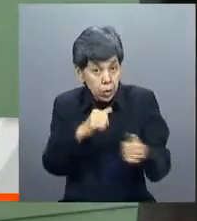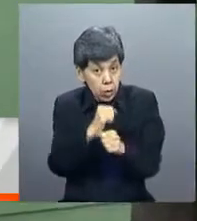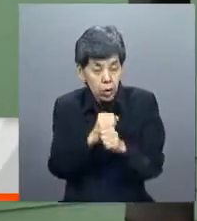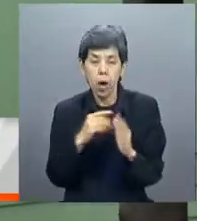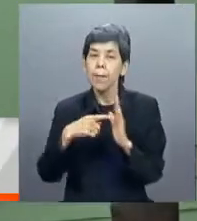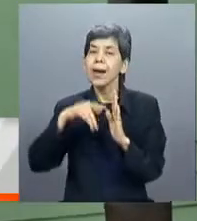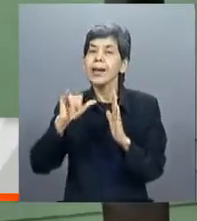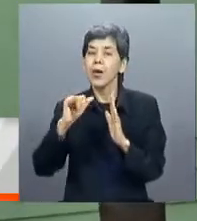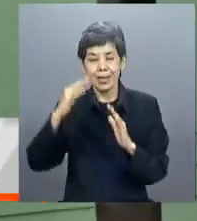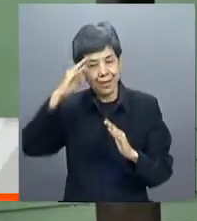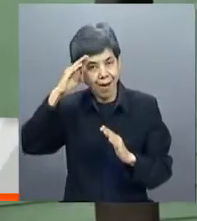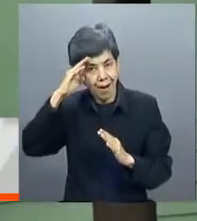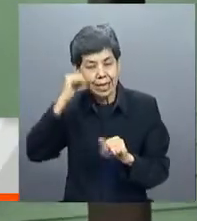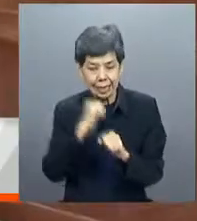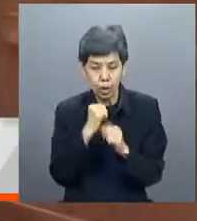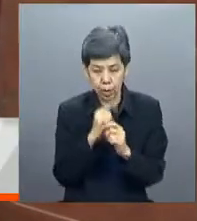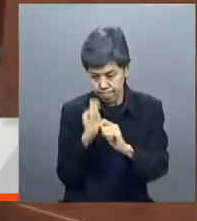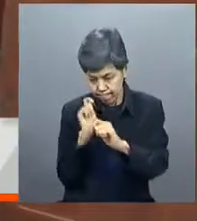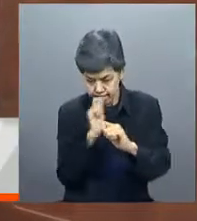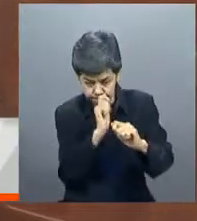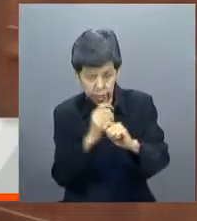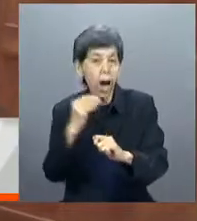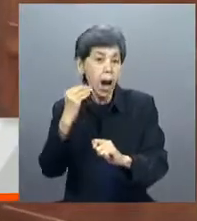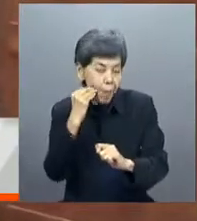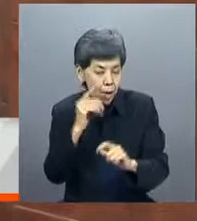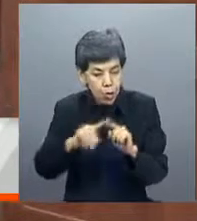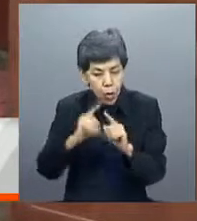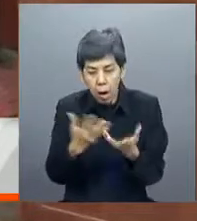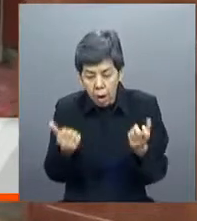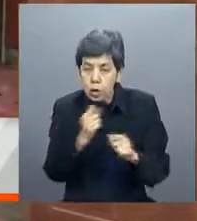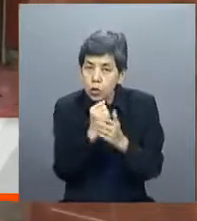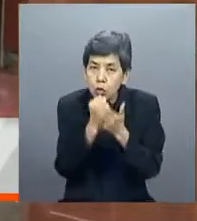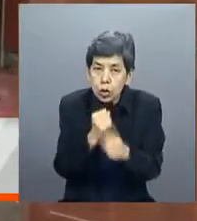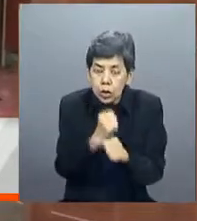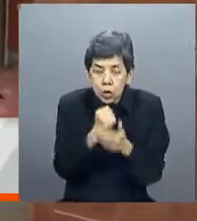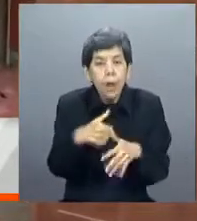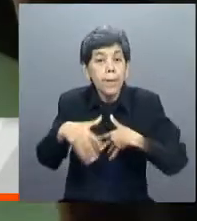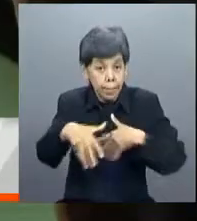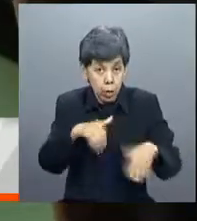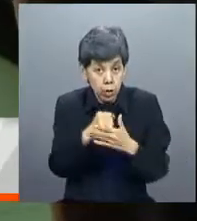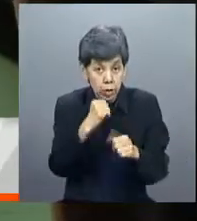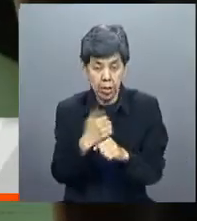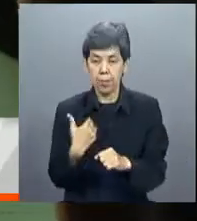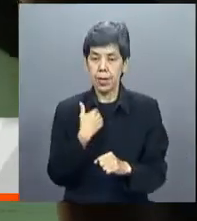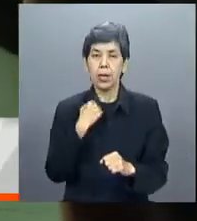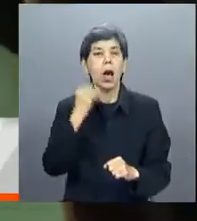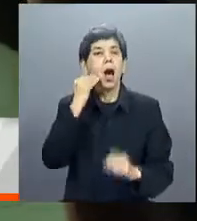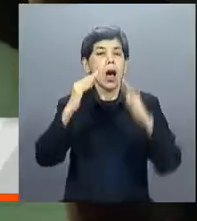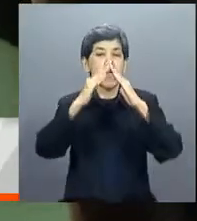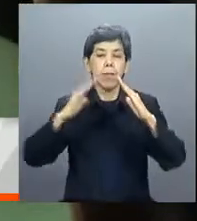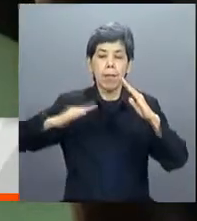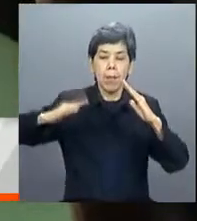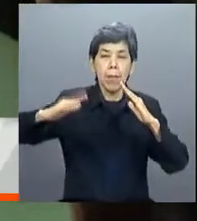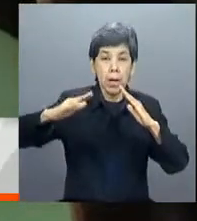จังหวัดพะเยาและทหารจะเข้าไปซ่อมแซมสาธารณูปโภคที่เสียหายและช่วยเหลือชาวบ้านโดยเฉพาะการซ่อมแซมหลังคา